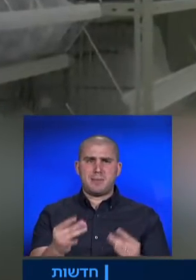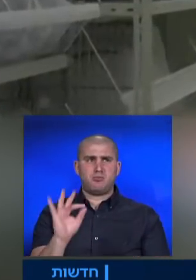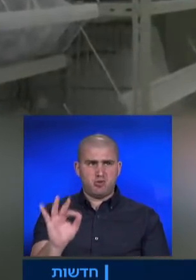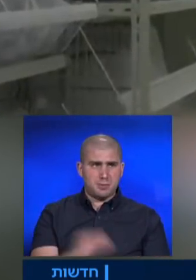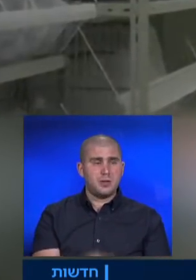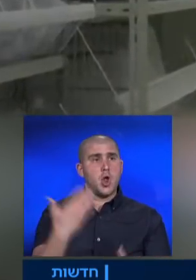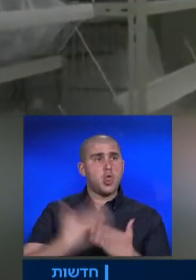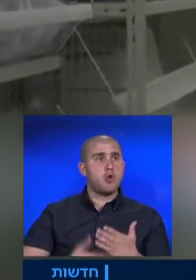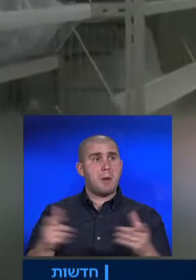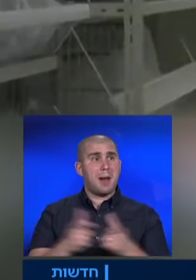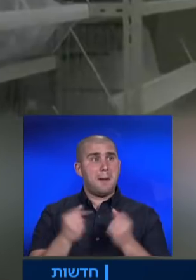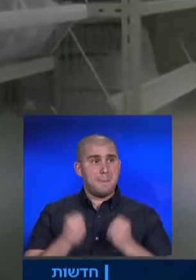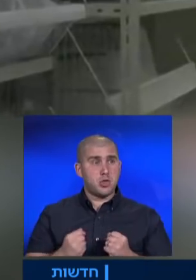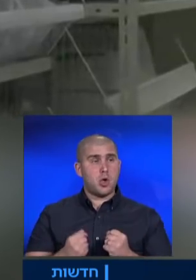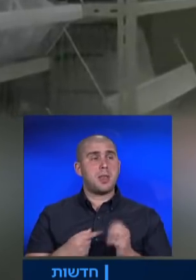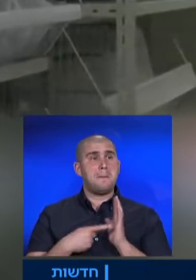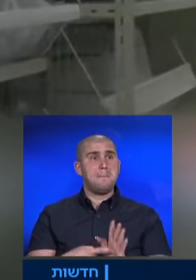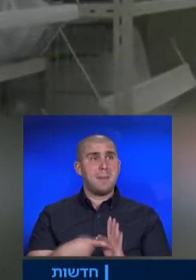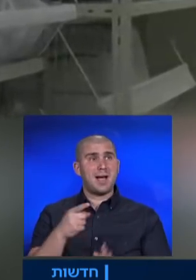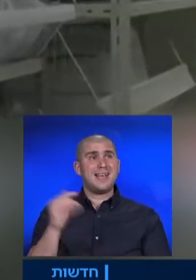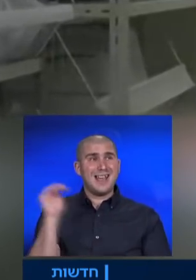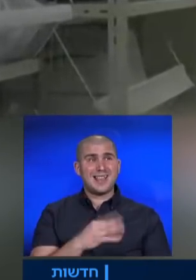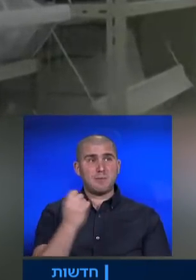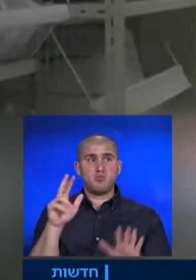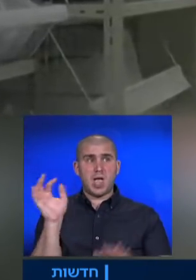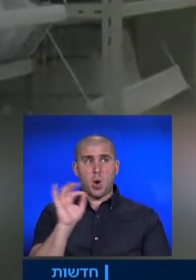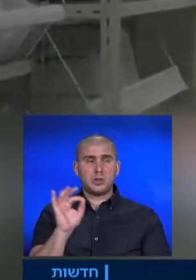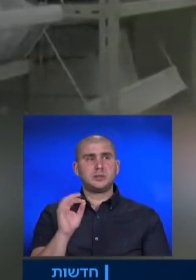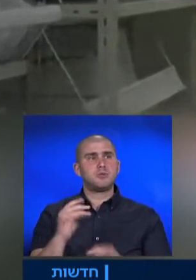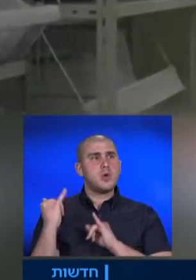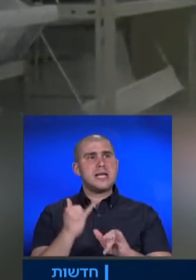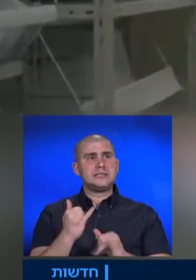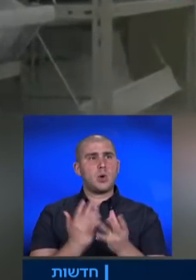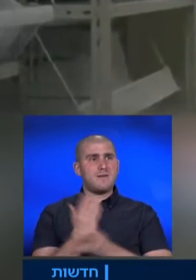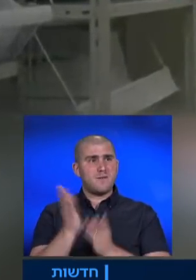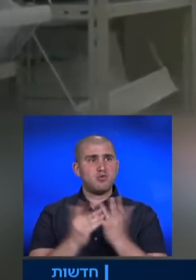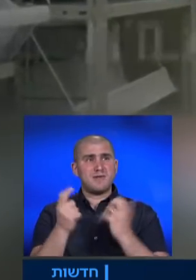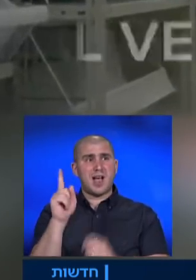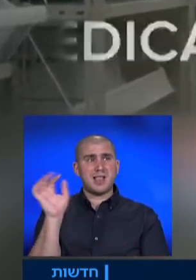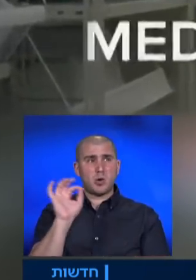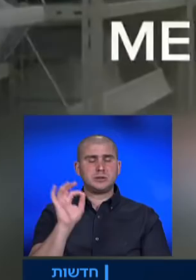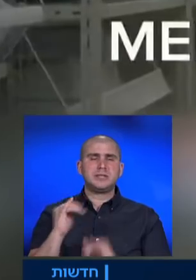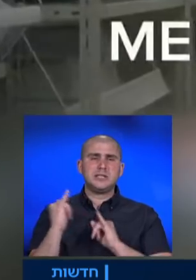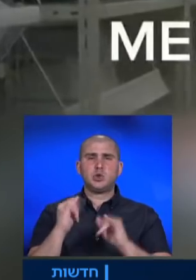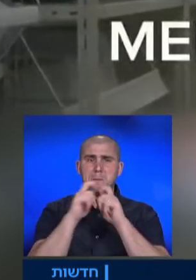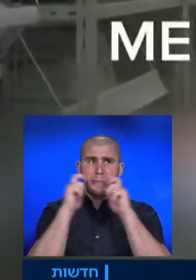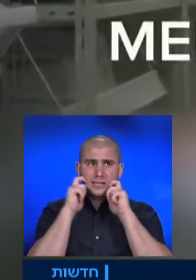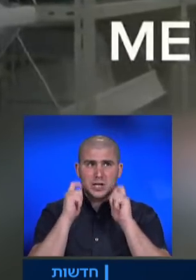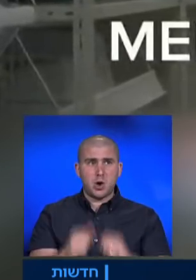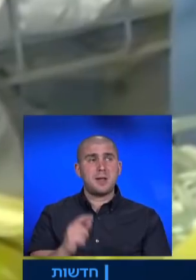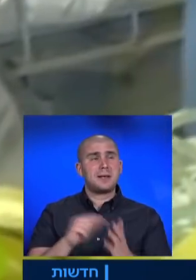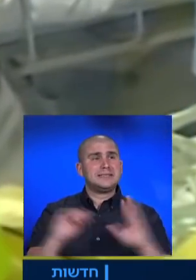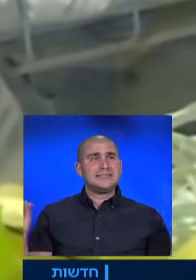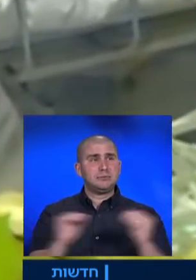analysis shows China sent 48% fewer gloves, face masks down 71%. and exported 45%